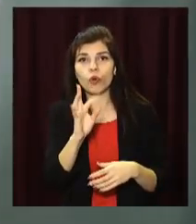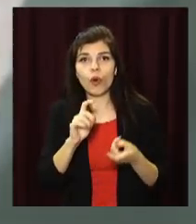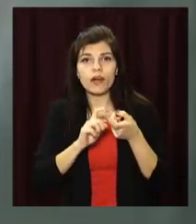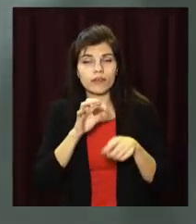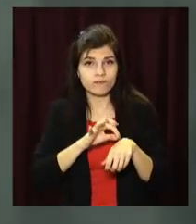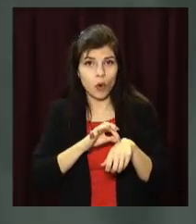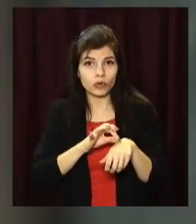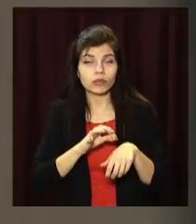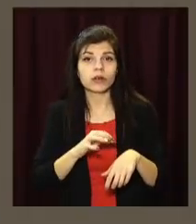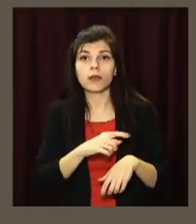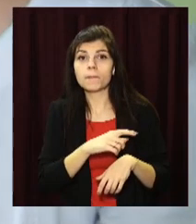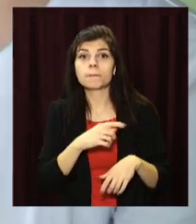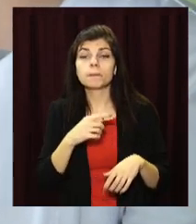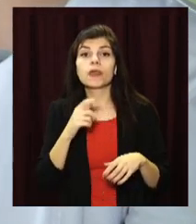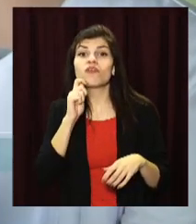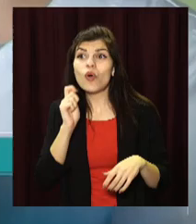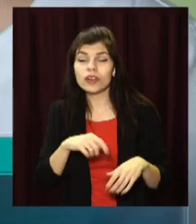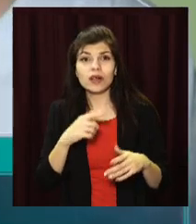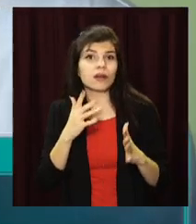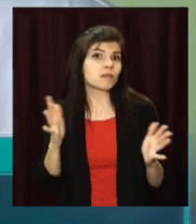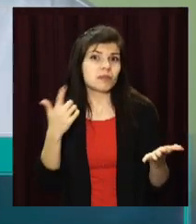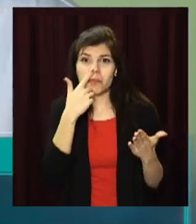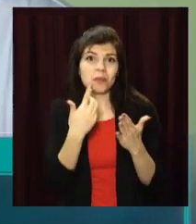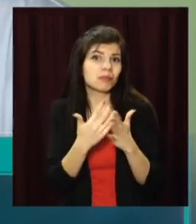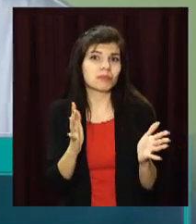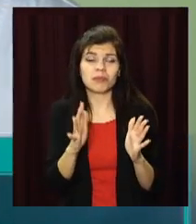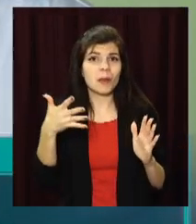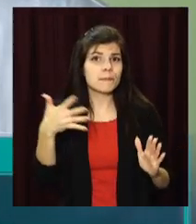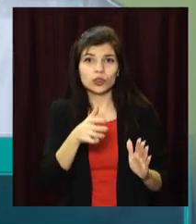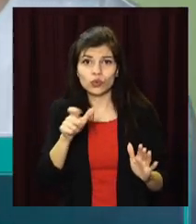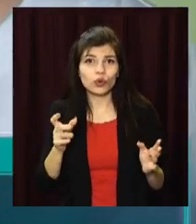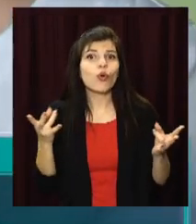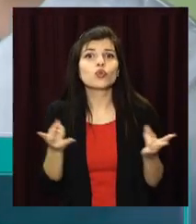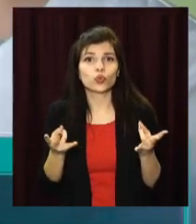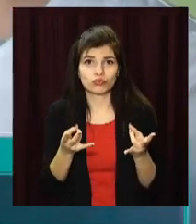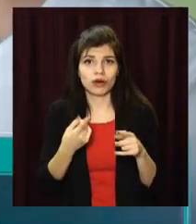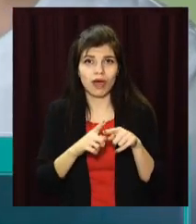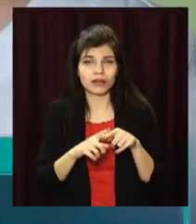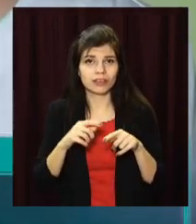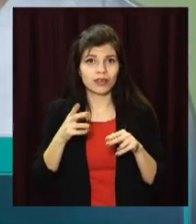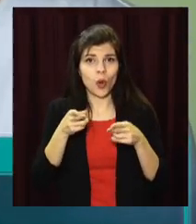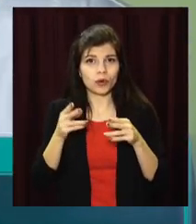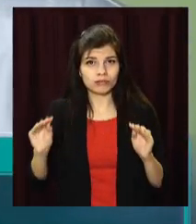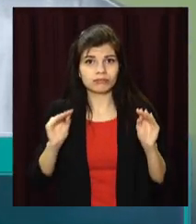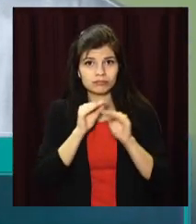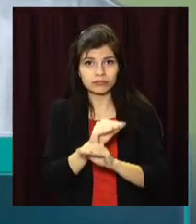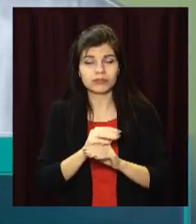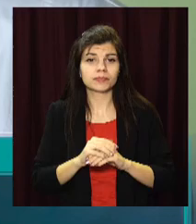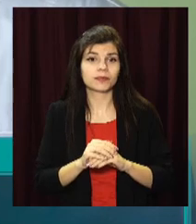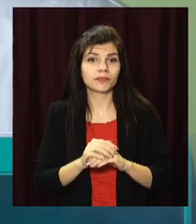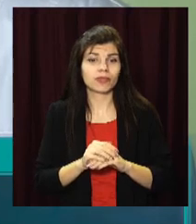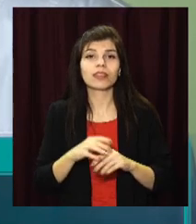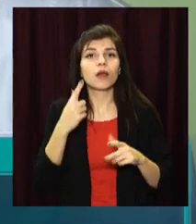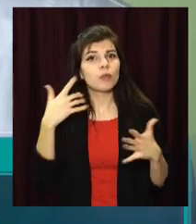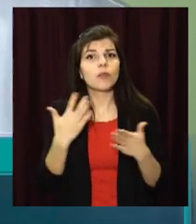щонайменше 5 тисяч людей. Основними показаннями для трансплантації є лейкози,